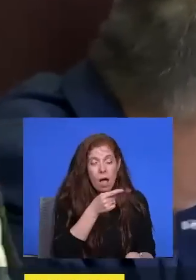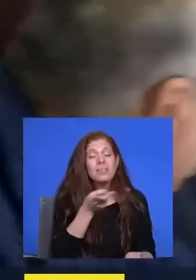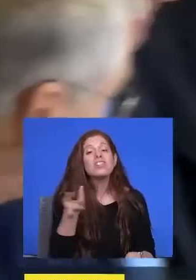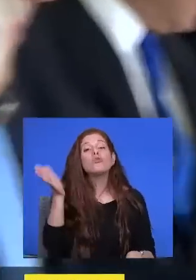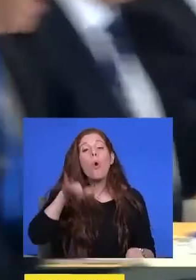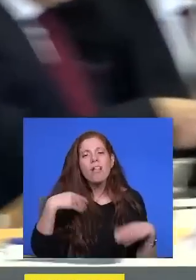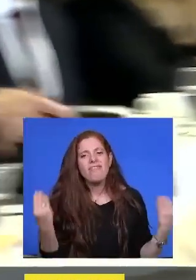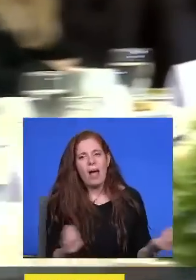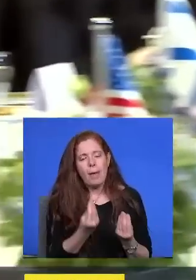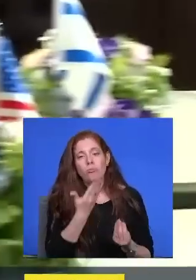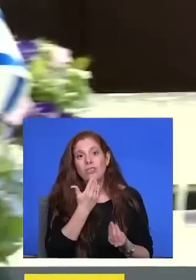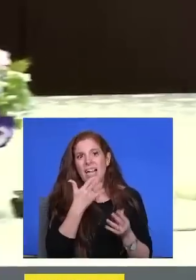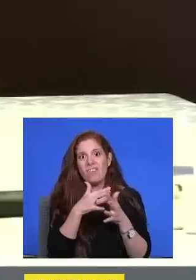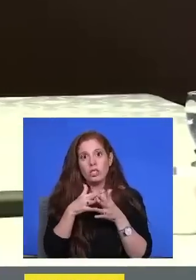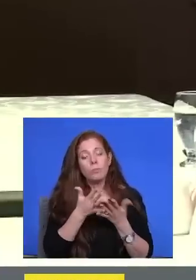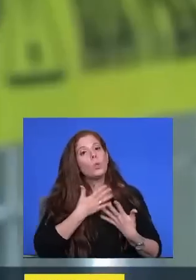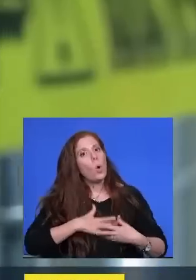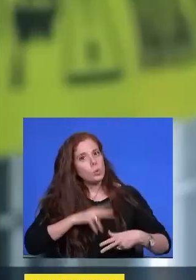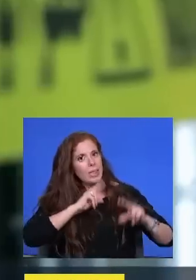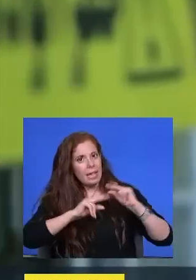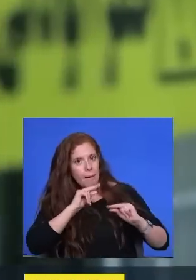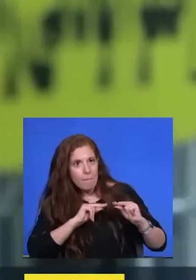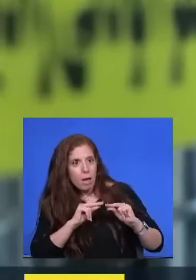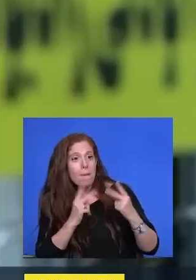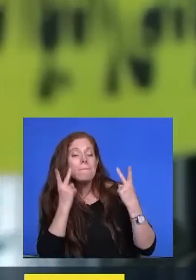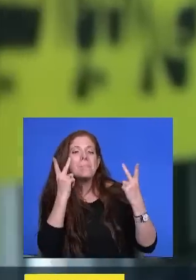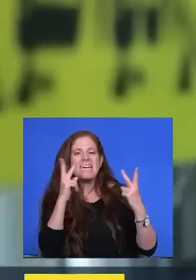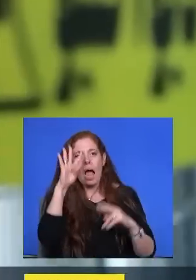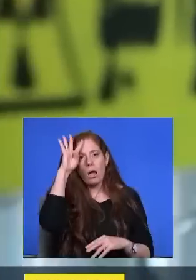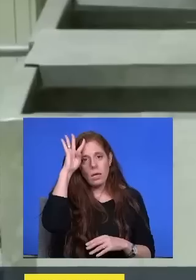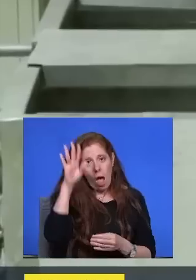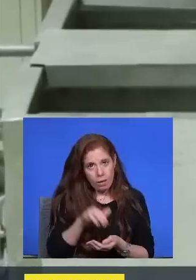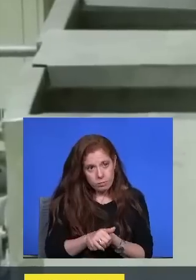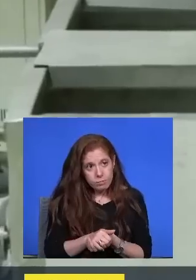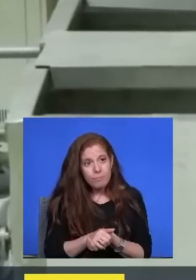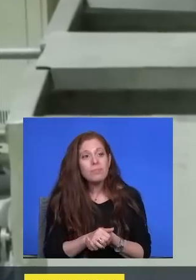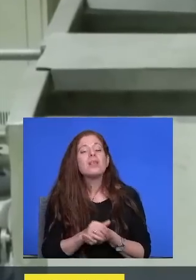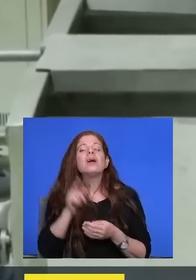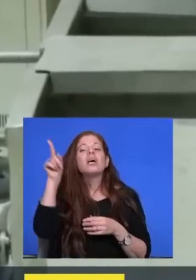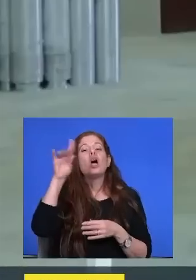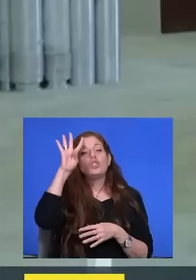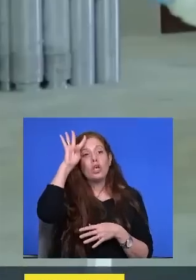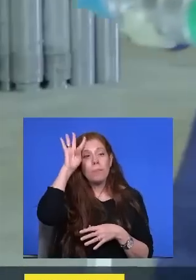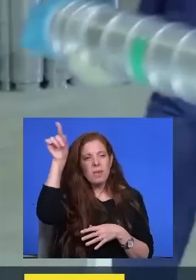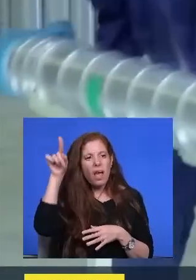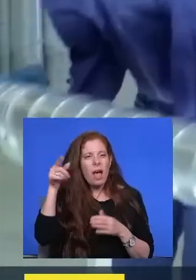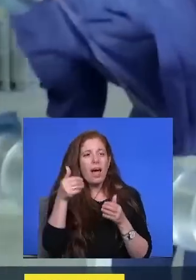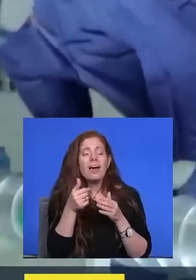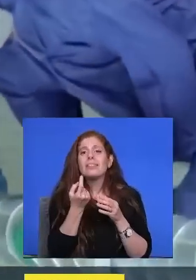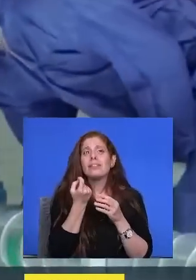שעליהם ישראל וארצות הברית רוצות לדבר, בעיקר איראן. כאשר בטהרן רחוקים רק כמה שבועות,